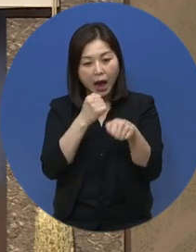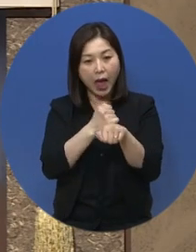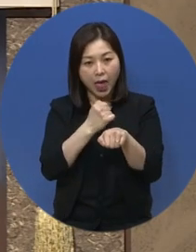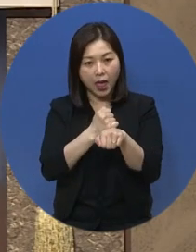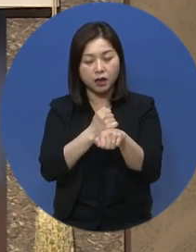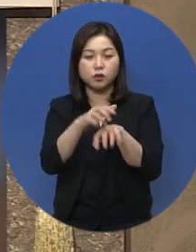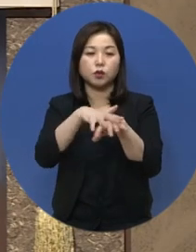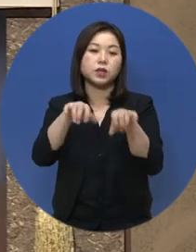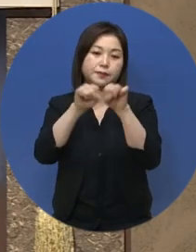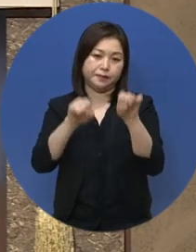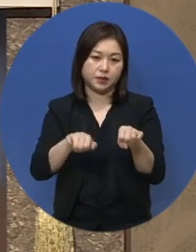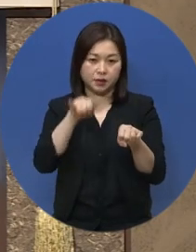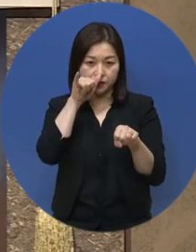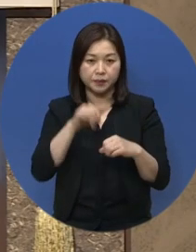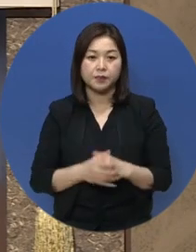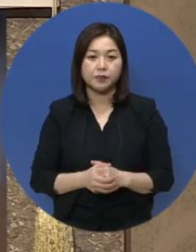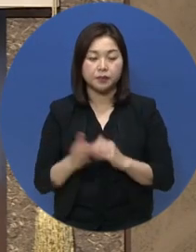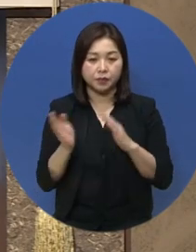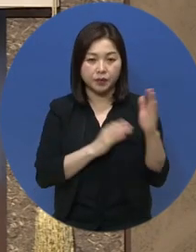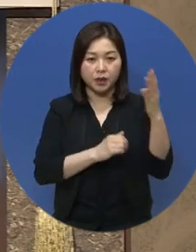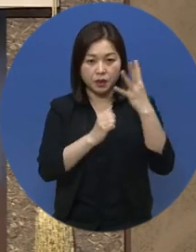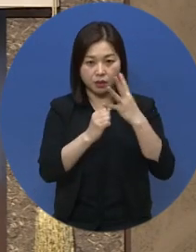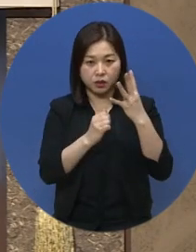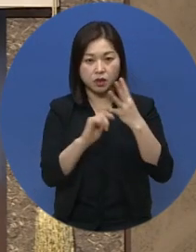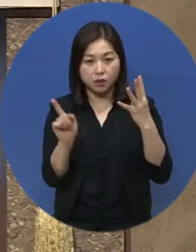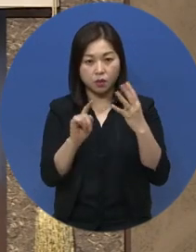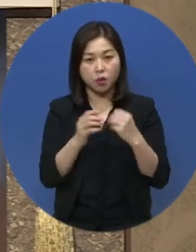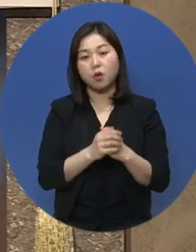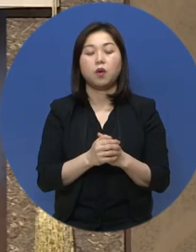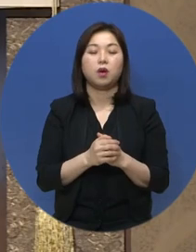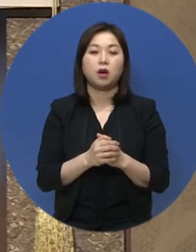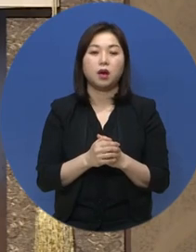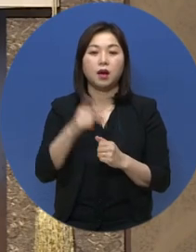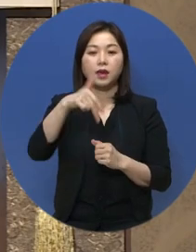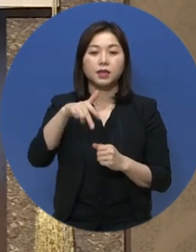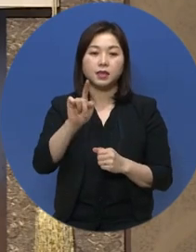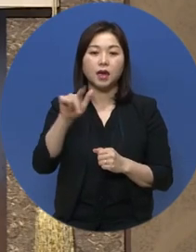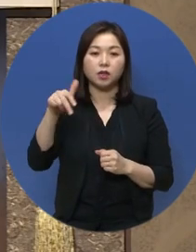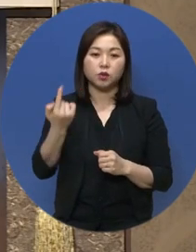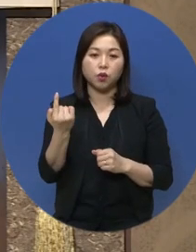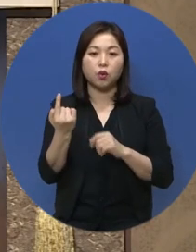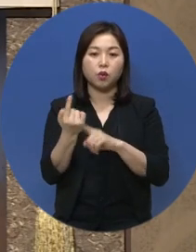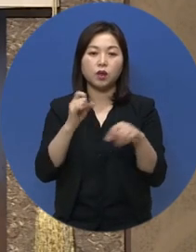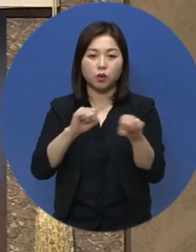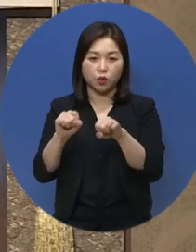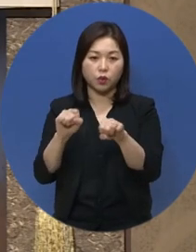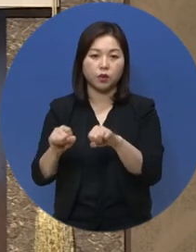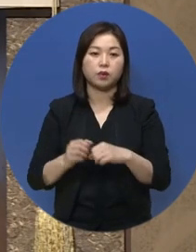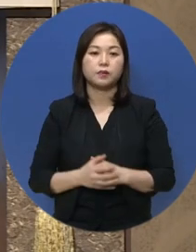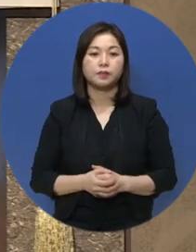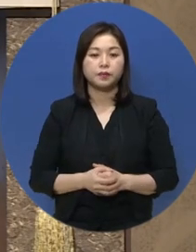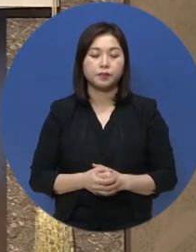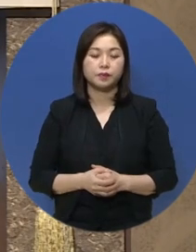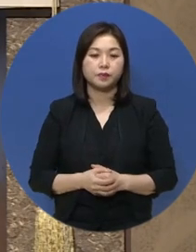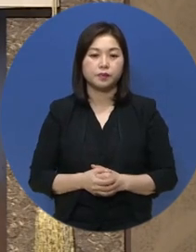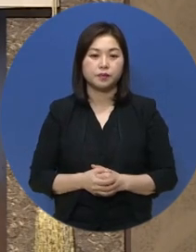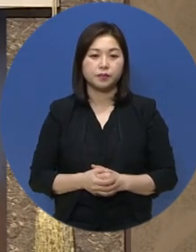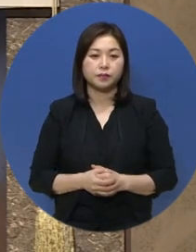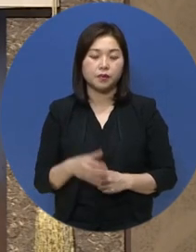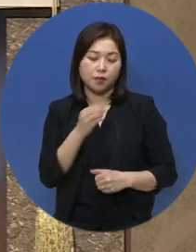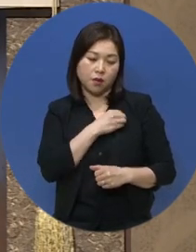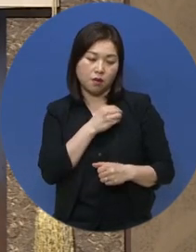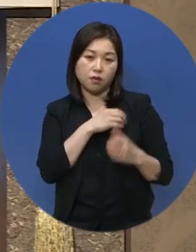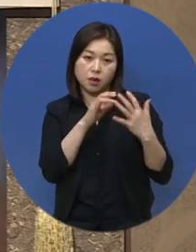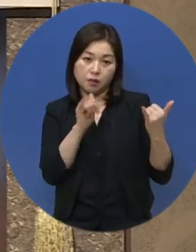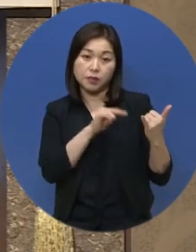있습니다. 네. 그다음에 마지막으로 네 번째 자조활동이 있는데 회원의 활동이 있는데 네. 이거는 이제 회원들이 자발적으로